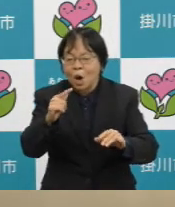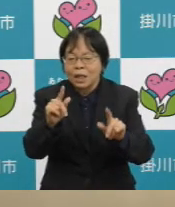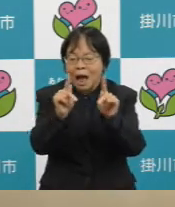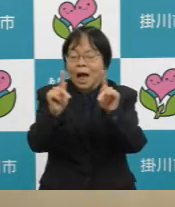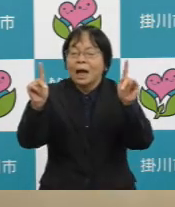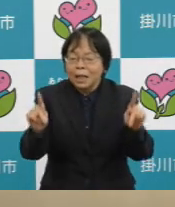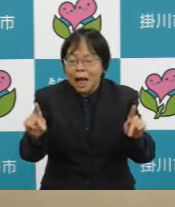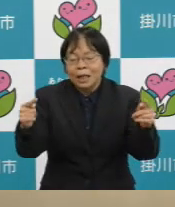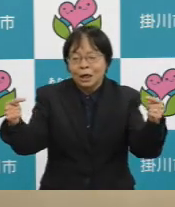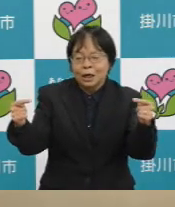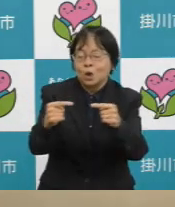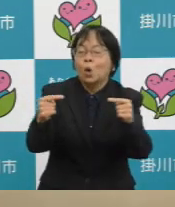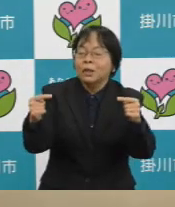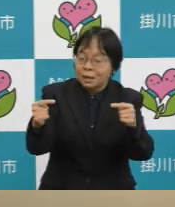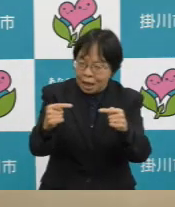が